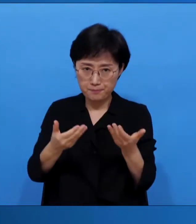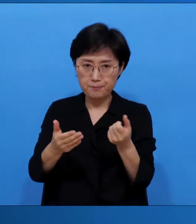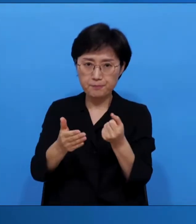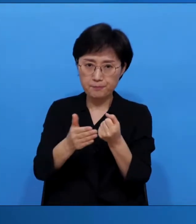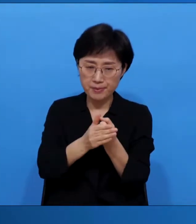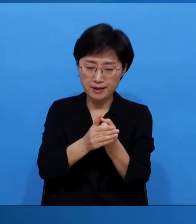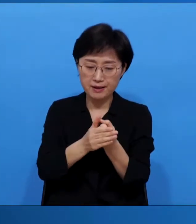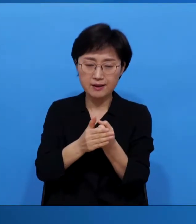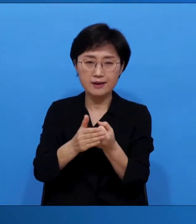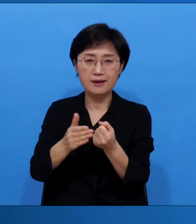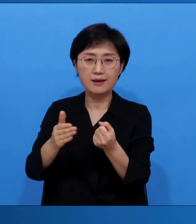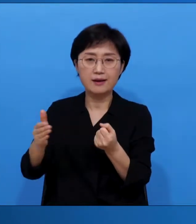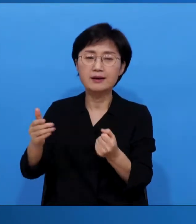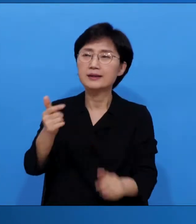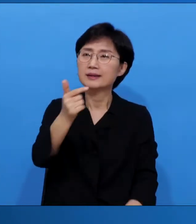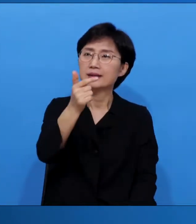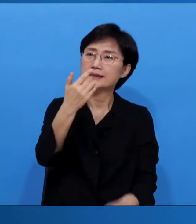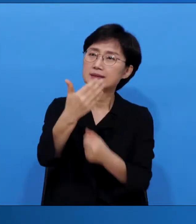사했으니